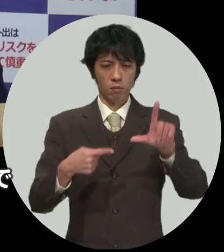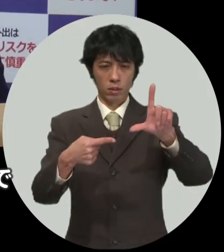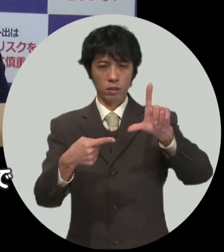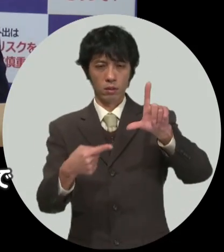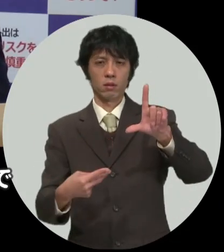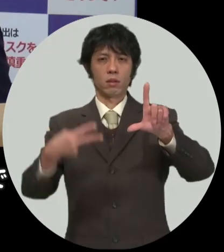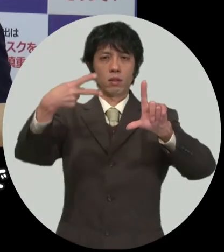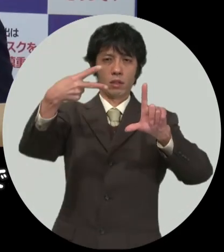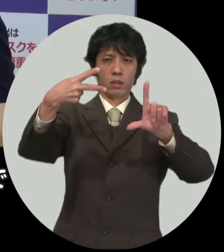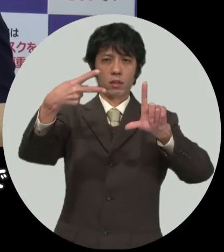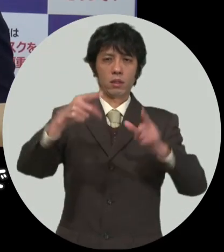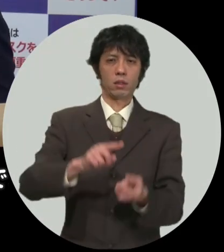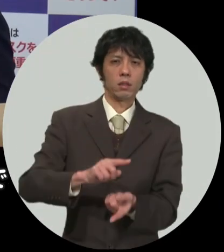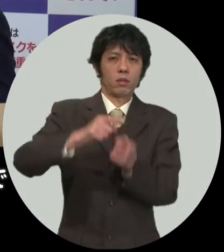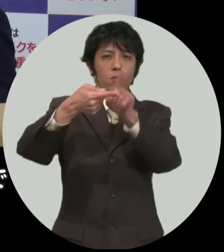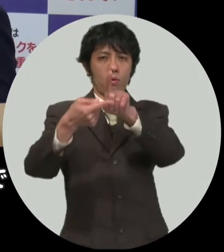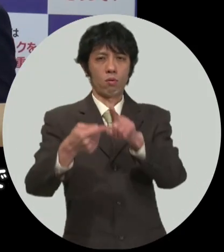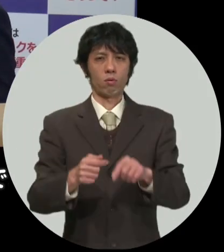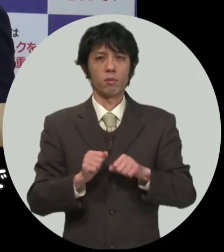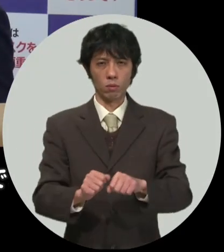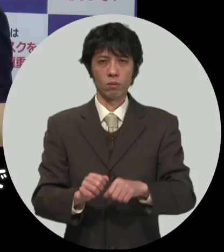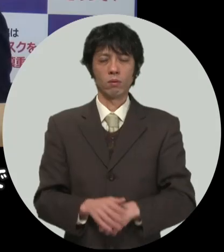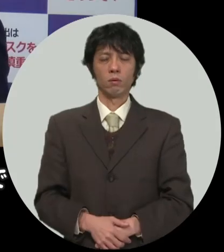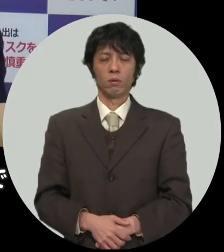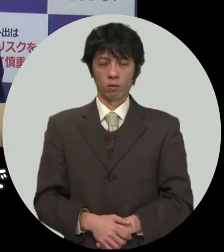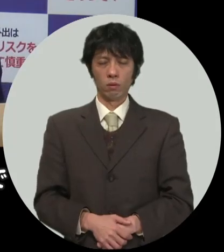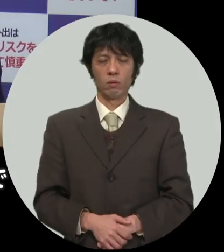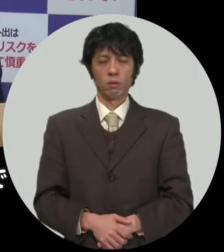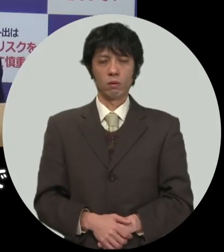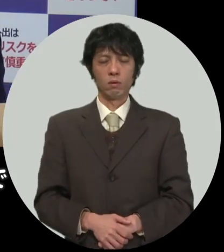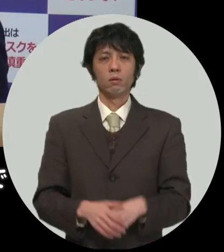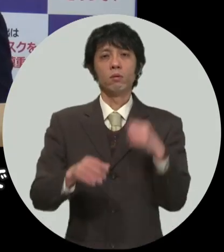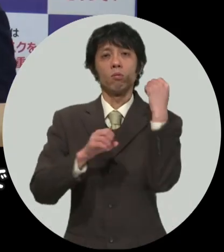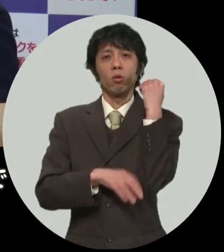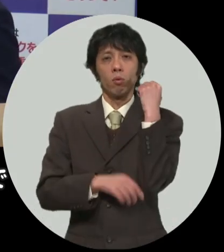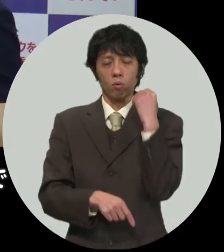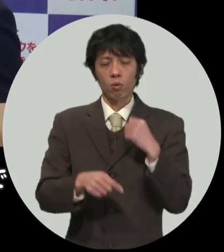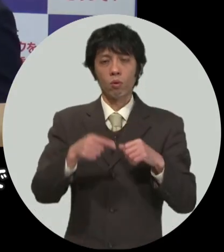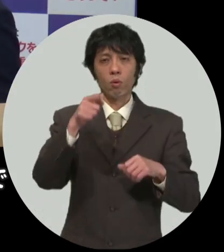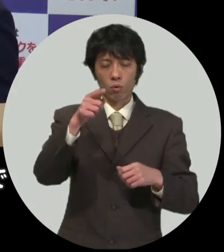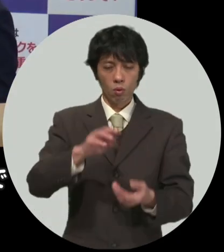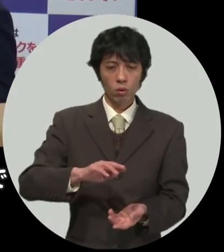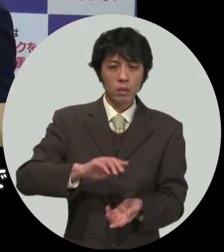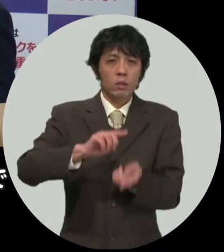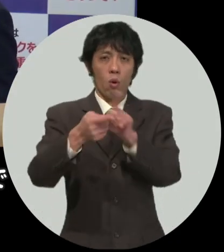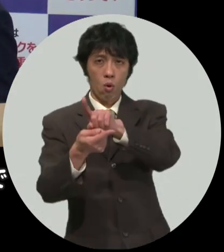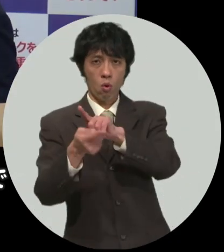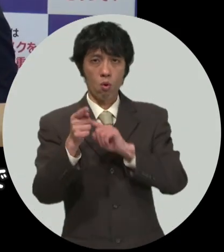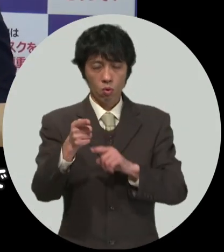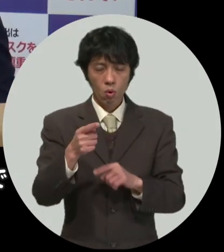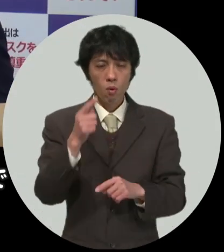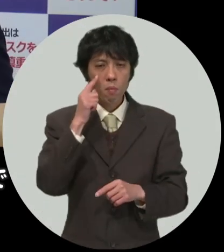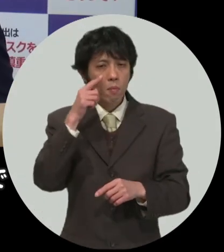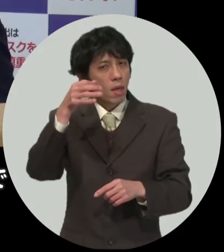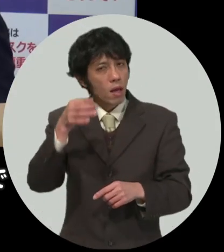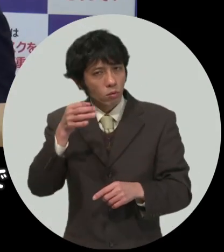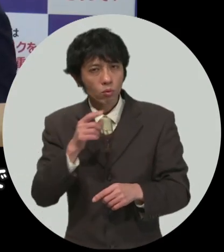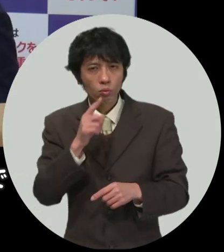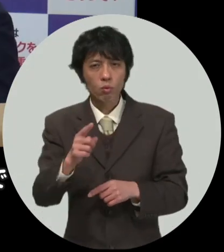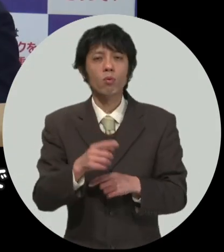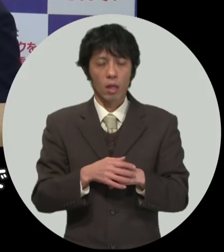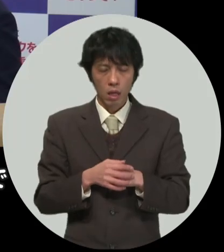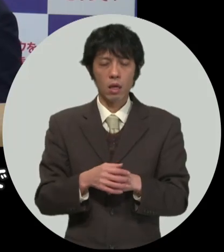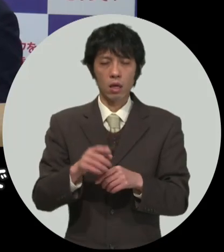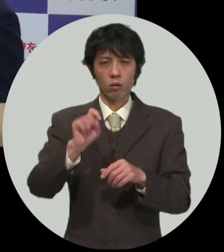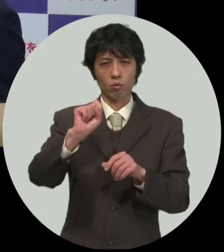思っております。もともとレベル2の移行の目安ということで、昨年の11月に示しており